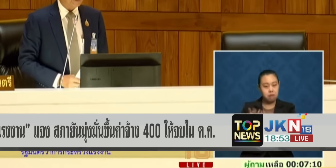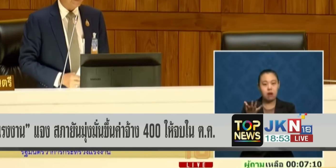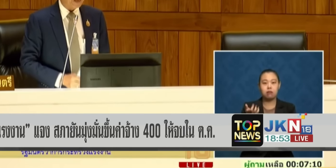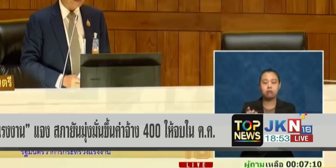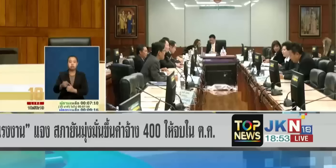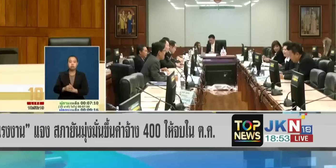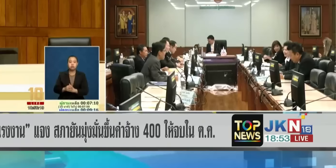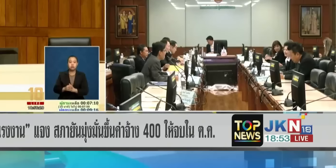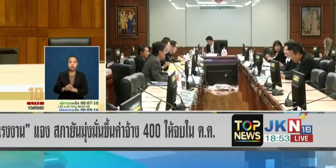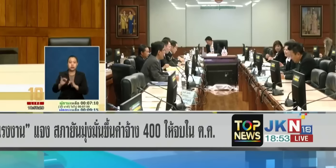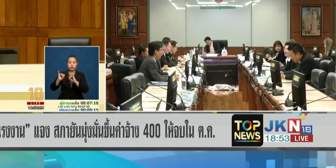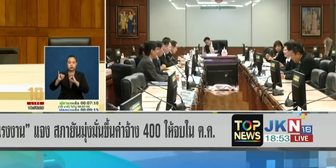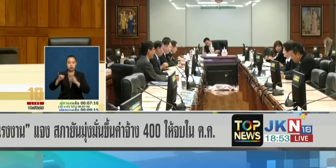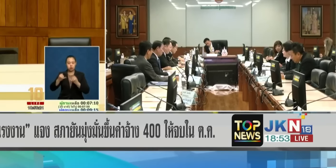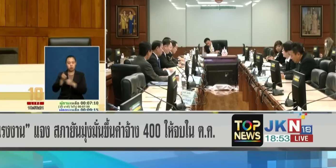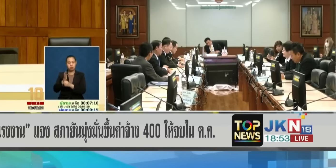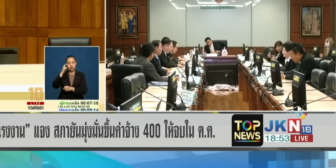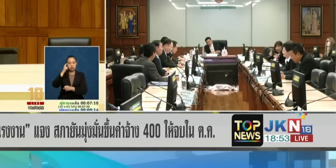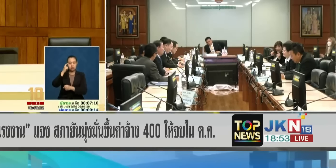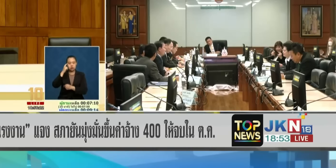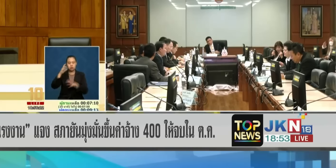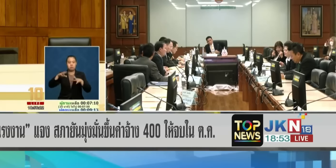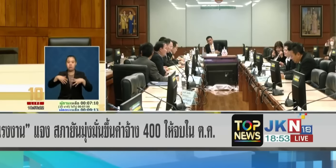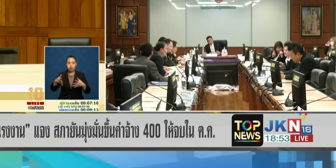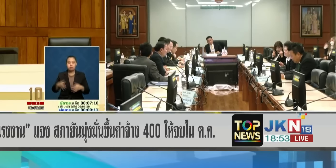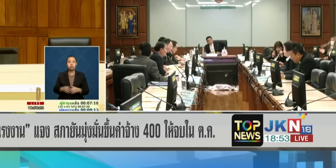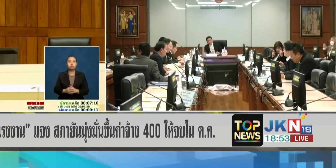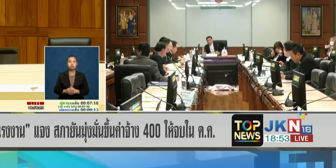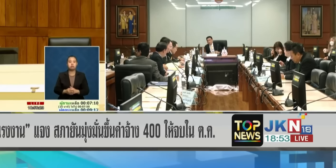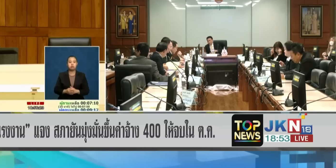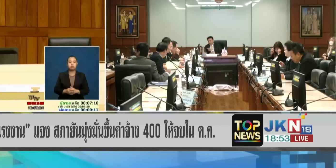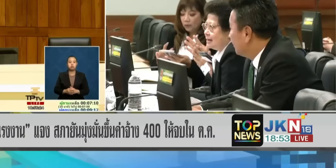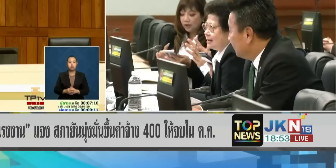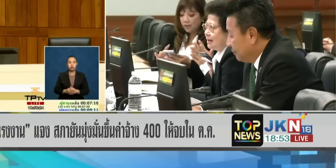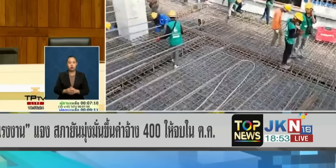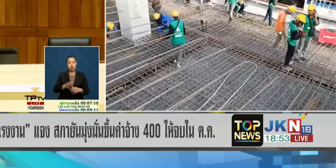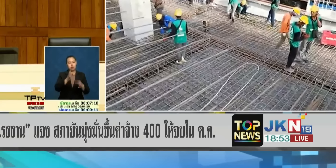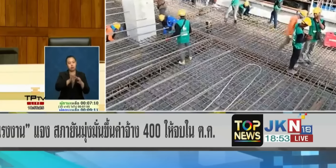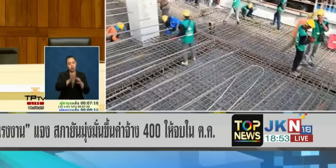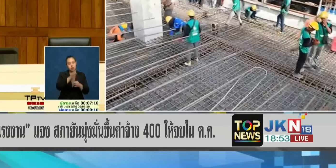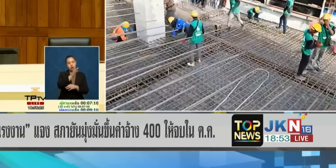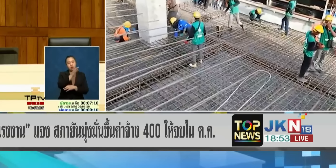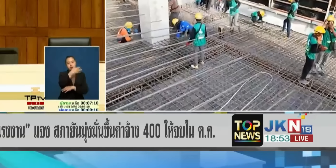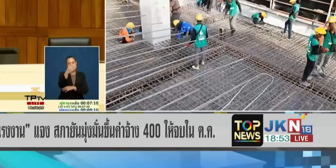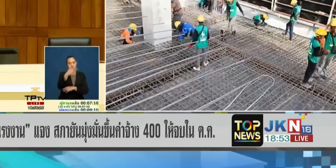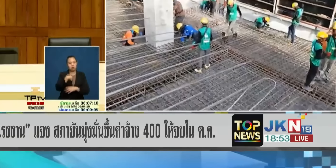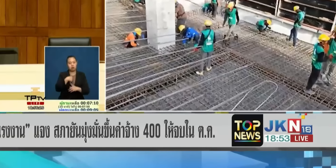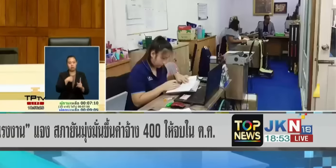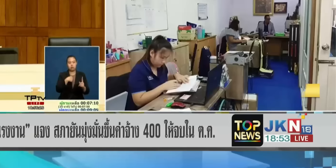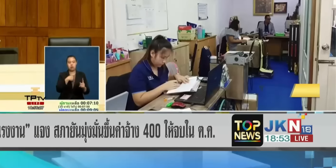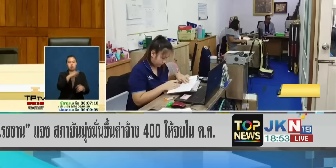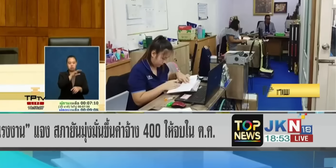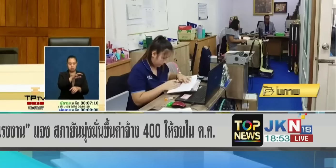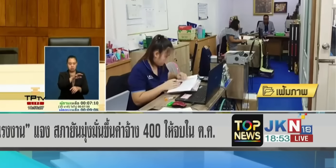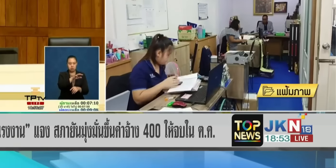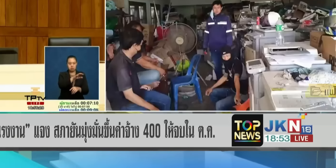ที่พยายามที่จะเจรจากับทางธนาคารแห่งประเทศไทย ว่าเป็นไปได้ไหมคุณสามารถลดดอกเบี้ยได้ไ